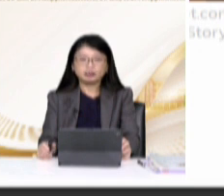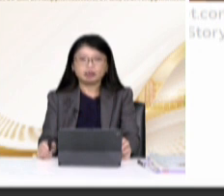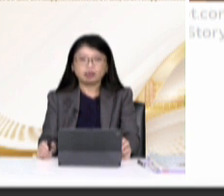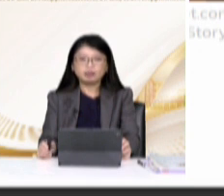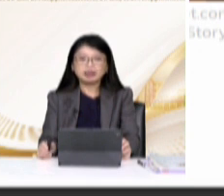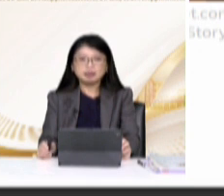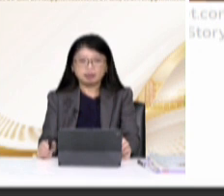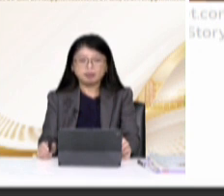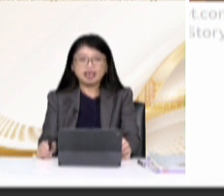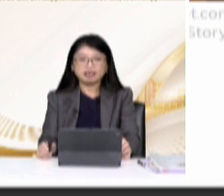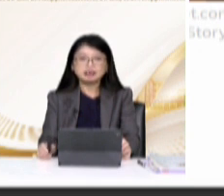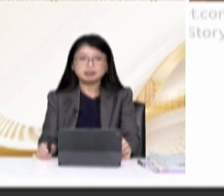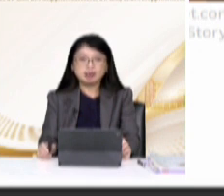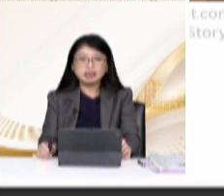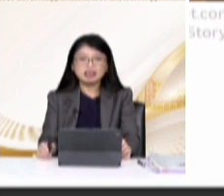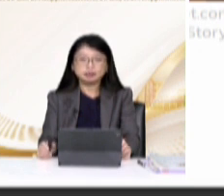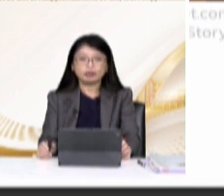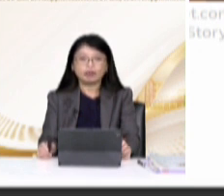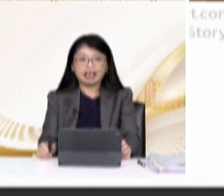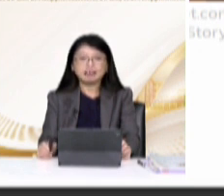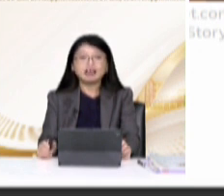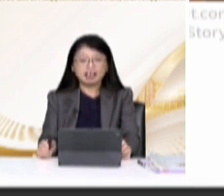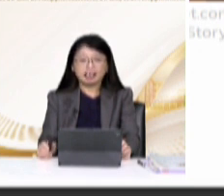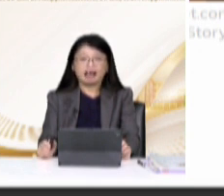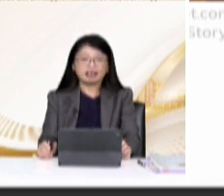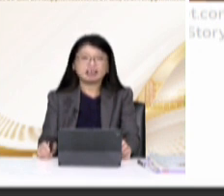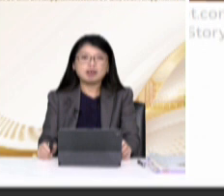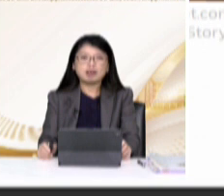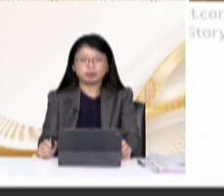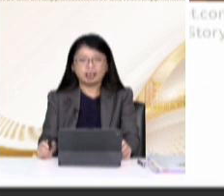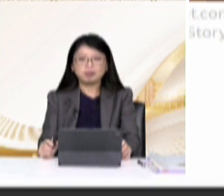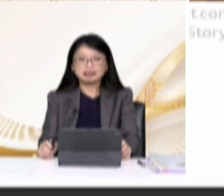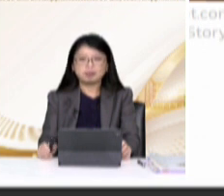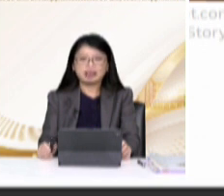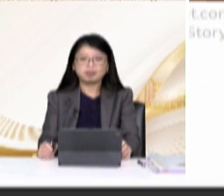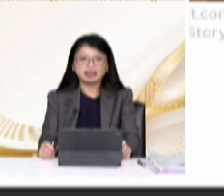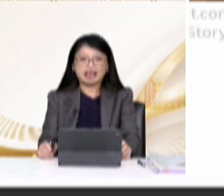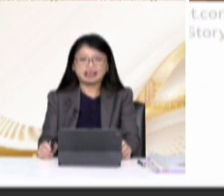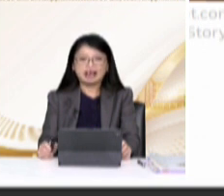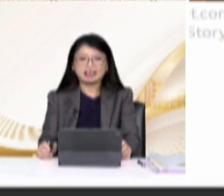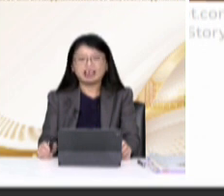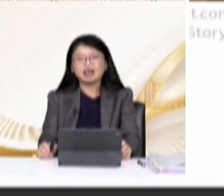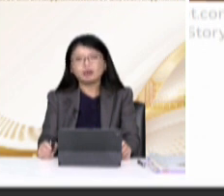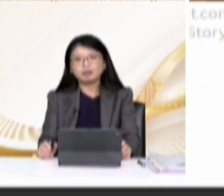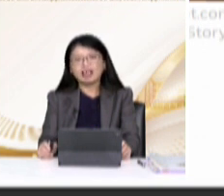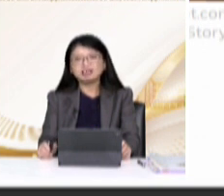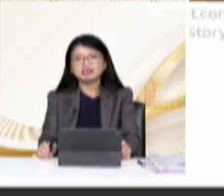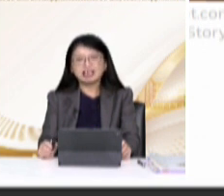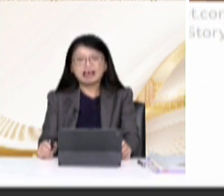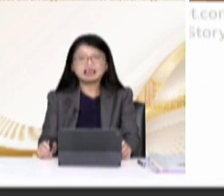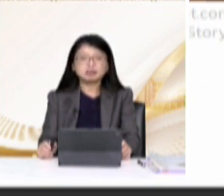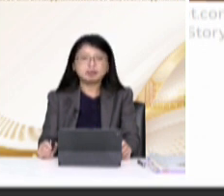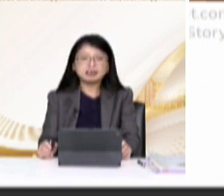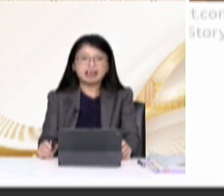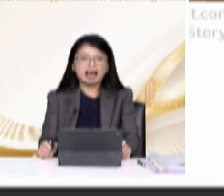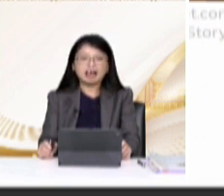ในส่วนของกระบวนการปรับเป็นวินัยก็คือจะไม่มีในส่วนของการกักขังแทนค่าปรับตรงนี้ไม่สามารถดำเนินการได้นะคะรวมทั้งศาล